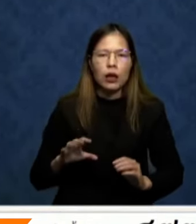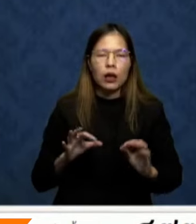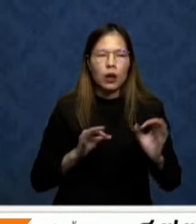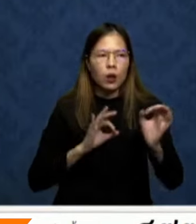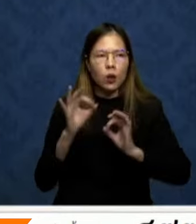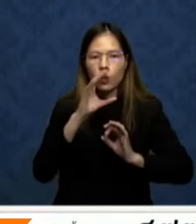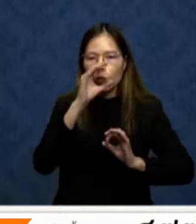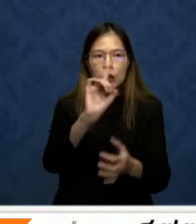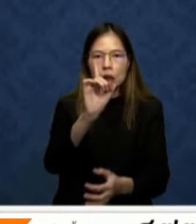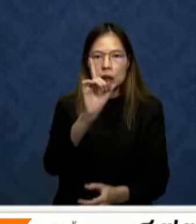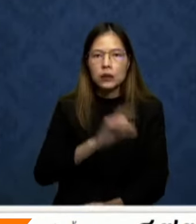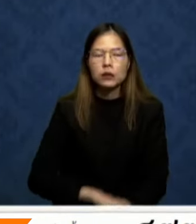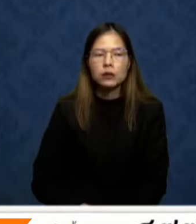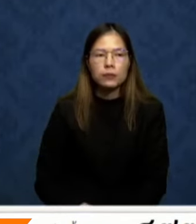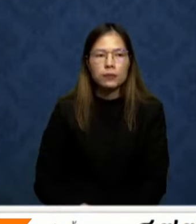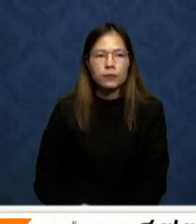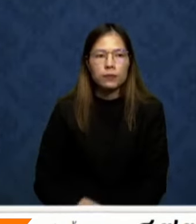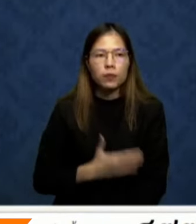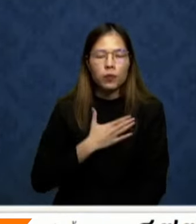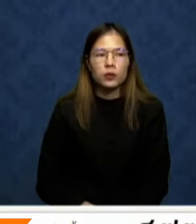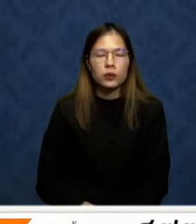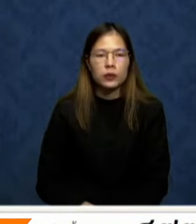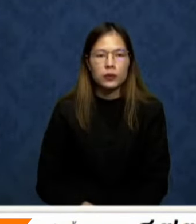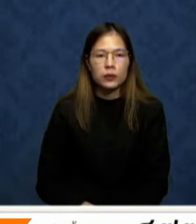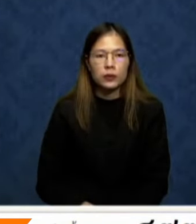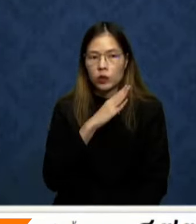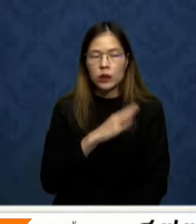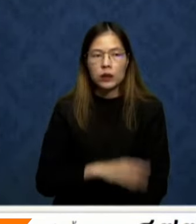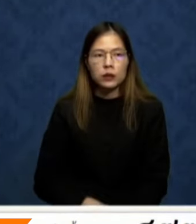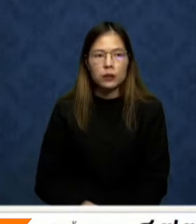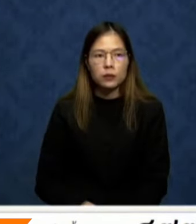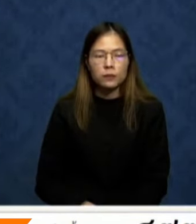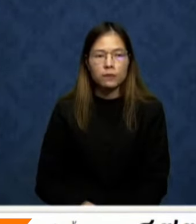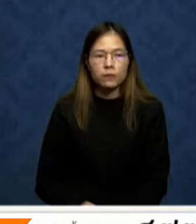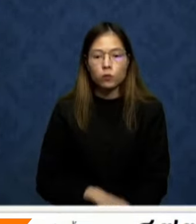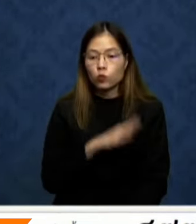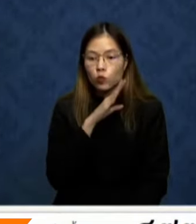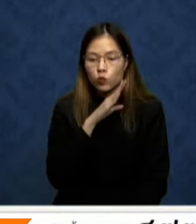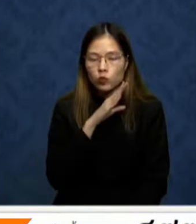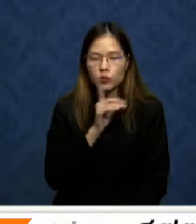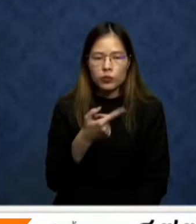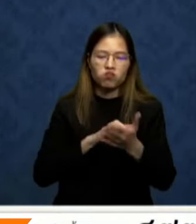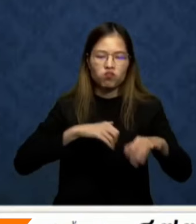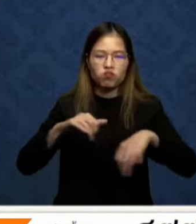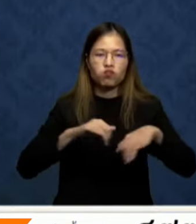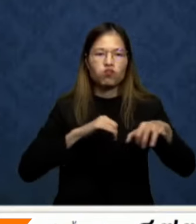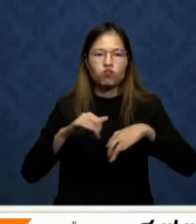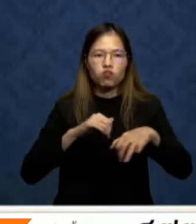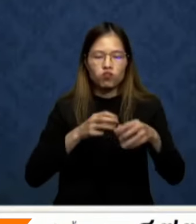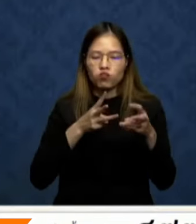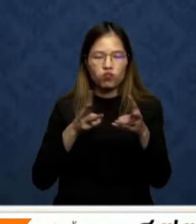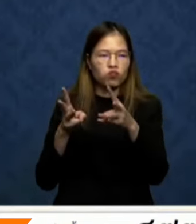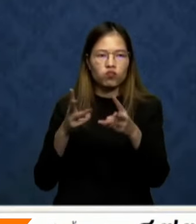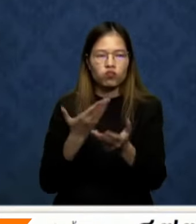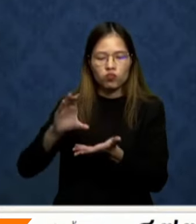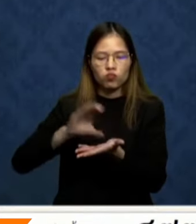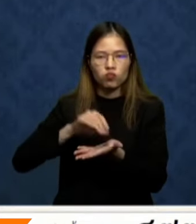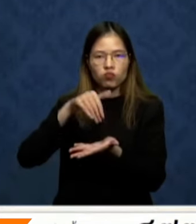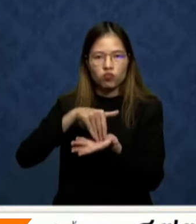เป็นเรื่องที่น่าห่วงมากผมขอเวลาสัก2นาทีครับคือถ้าเราบริหารจัดการแบบนี้ในรูปของงบกล